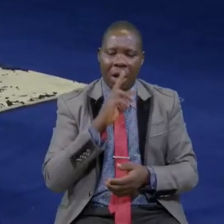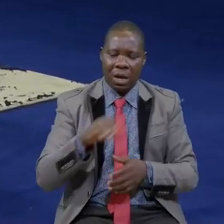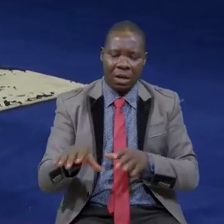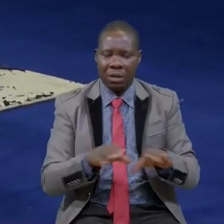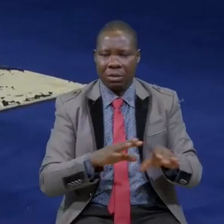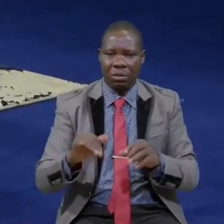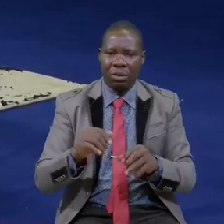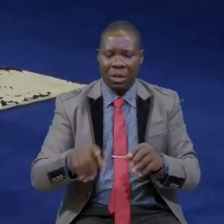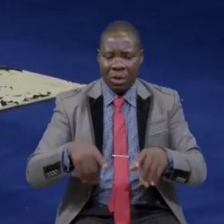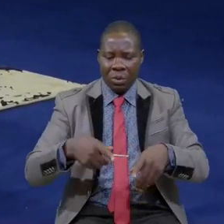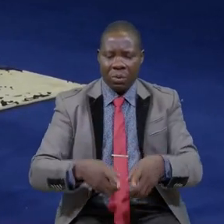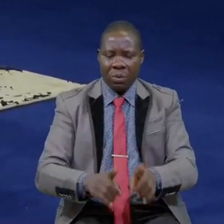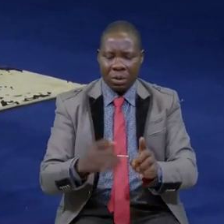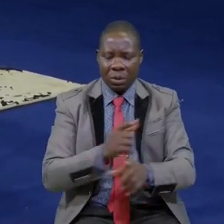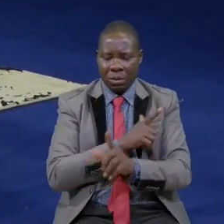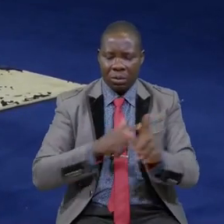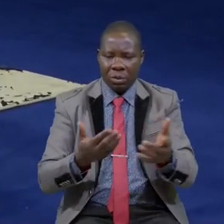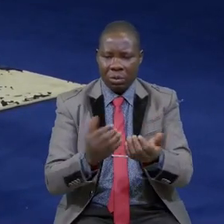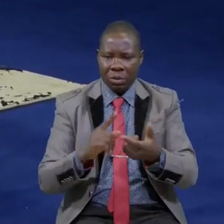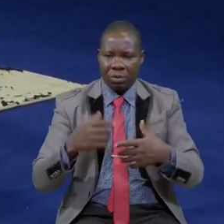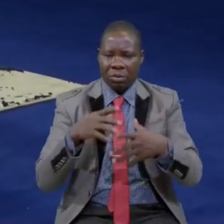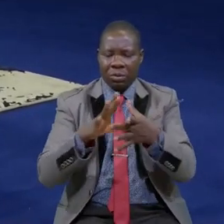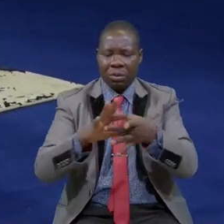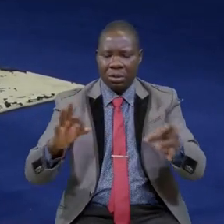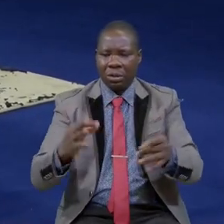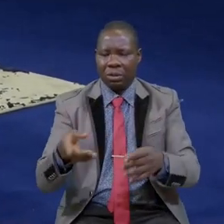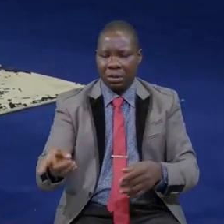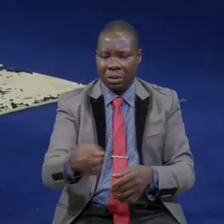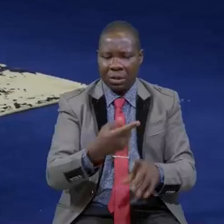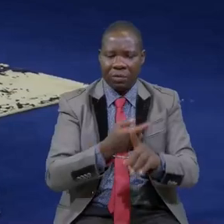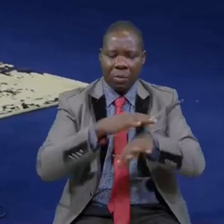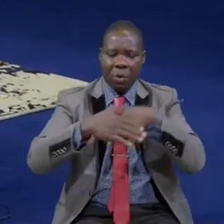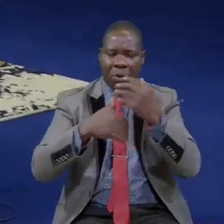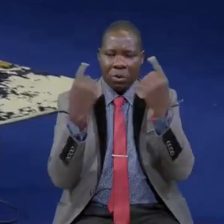le Seigneur, qui veut les racheter de toute iniquité,